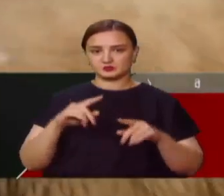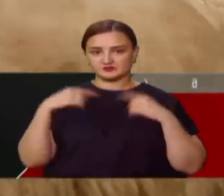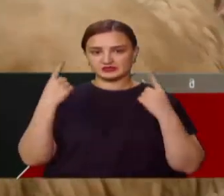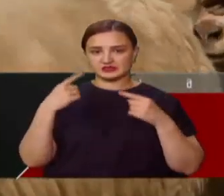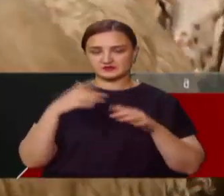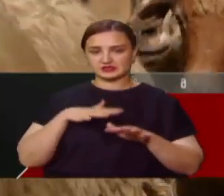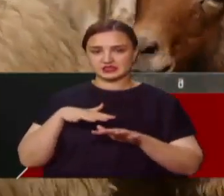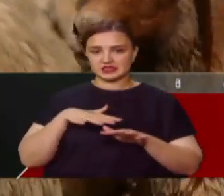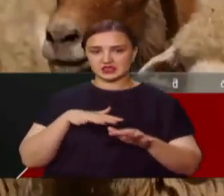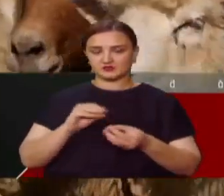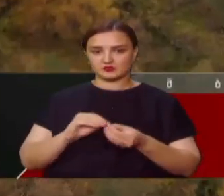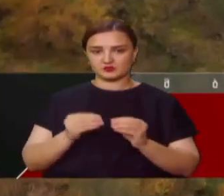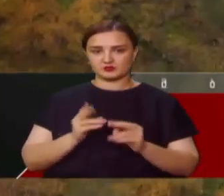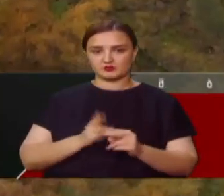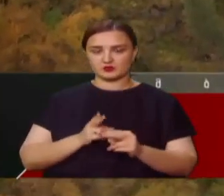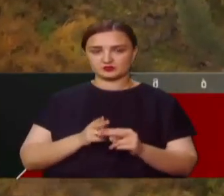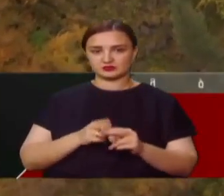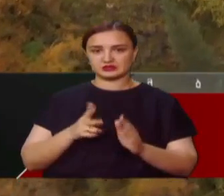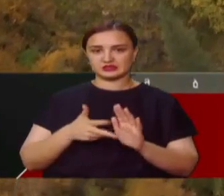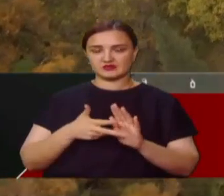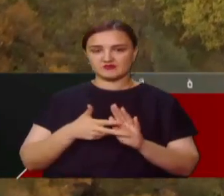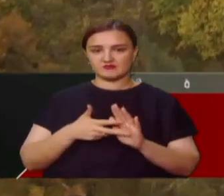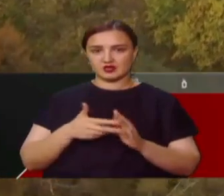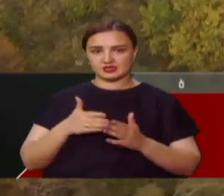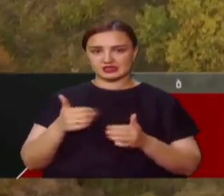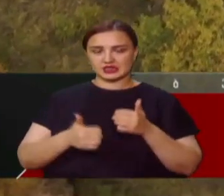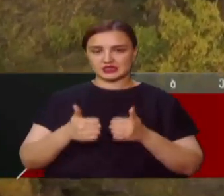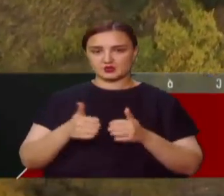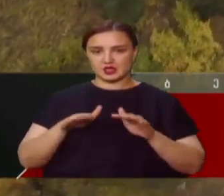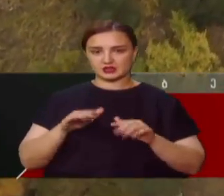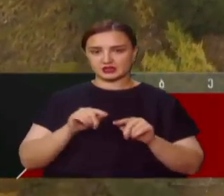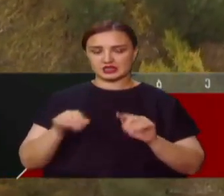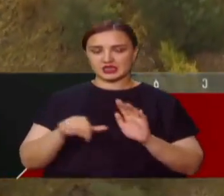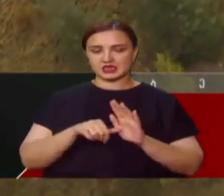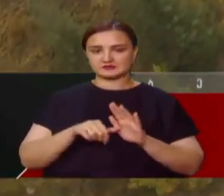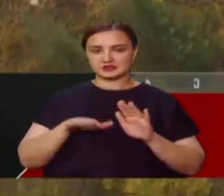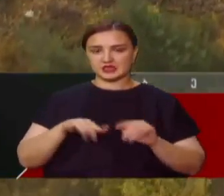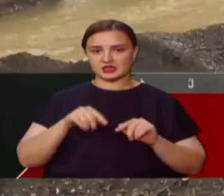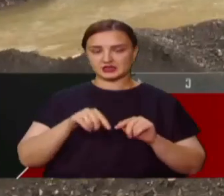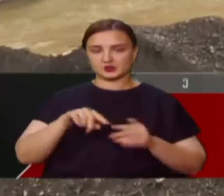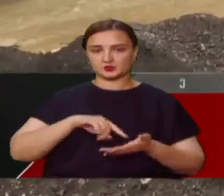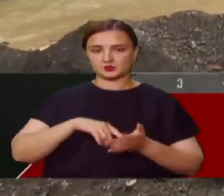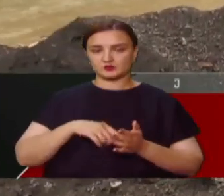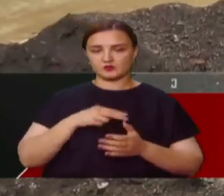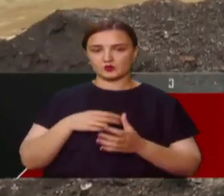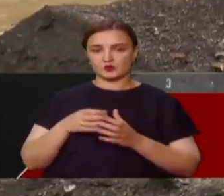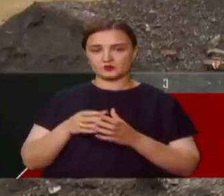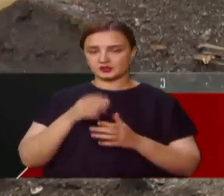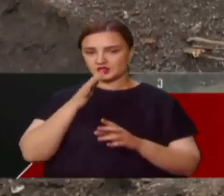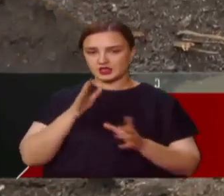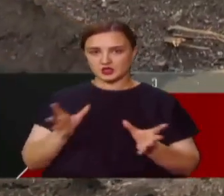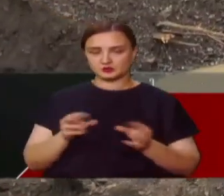ნახირის გადმორეკვაც აფერხებს. გზა რვა სატენდერო ნაწილად არის დაყოფილი და მათგან 6 მონაკვეთზე რამდენიმე კომპანია ერთდროულად